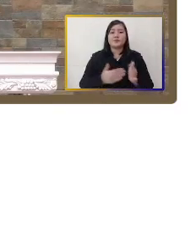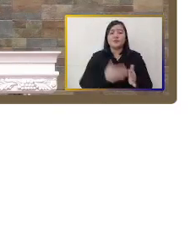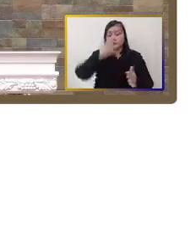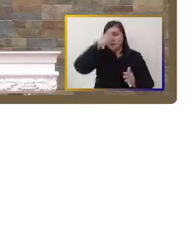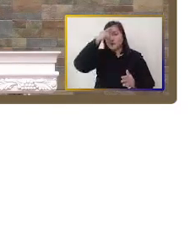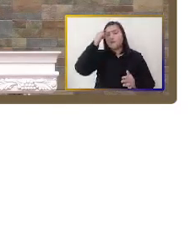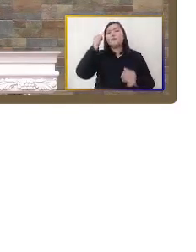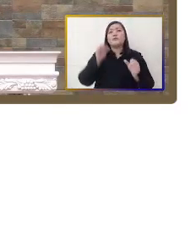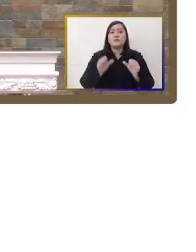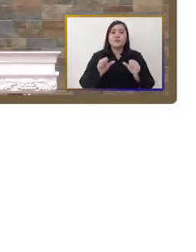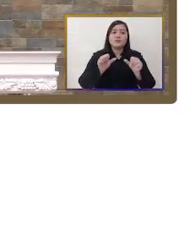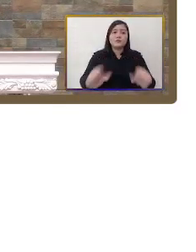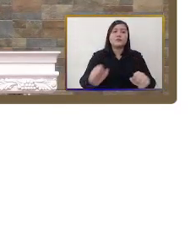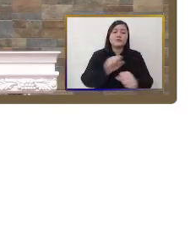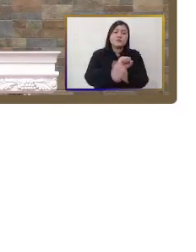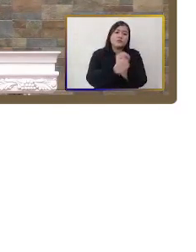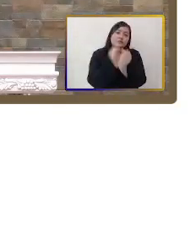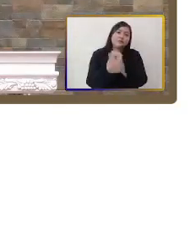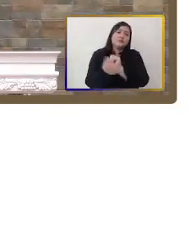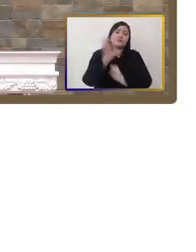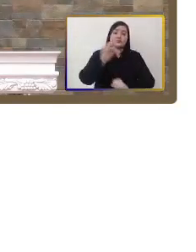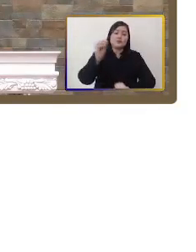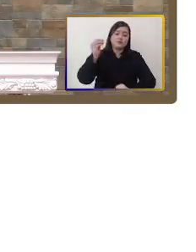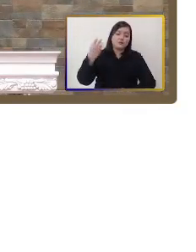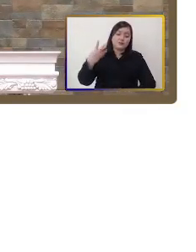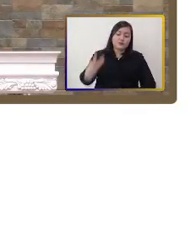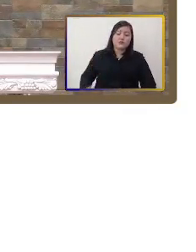gradual perversion and corruption ng teaching ng Panginoon